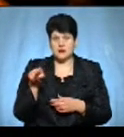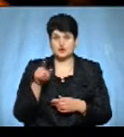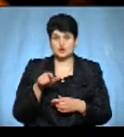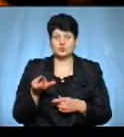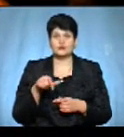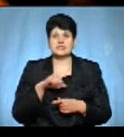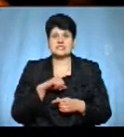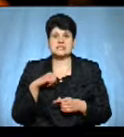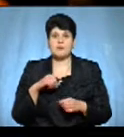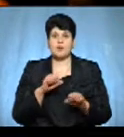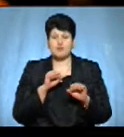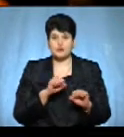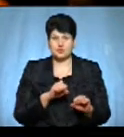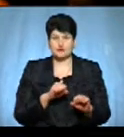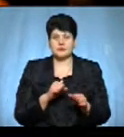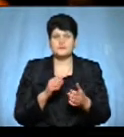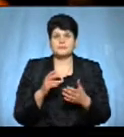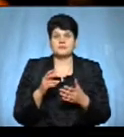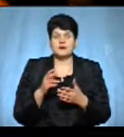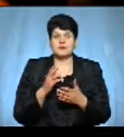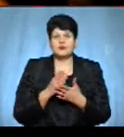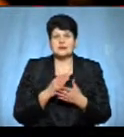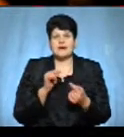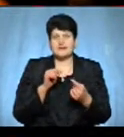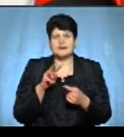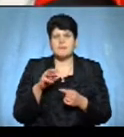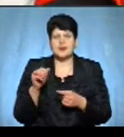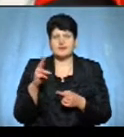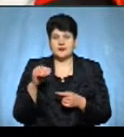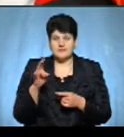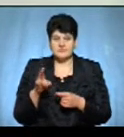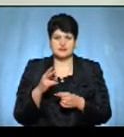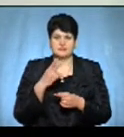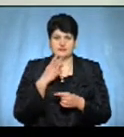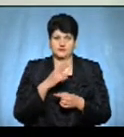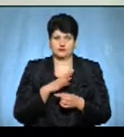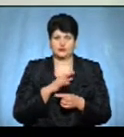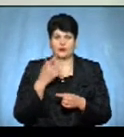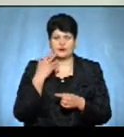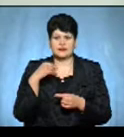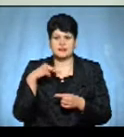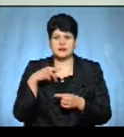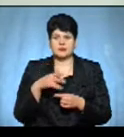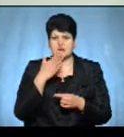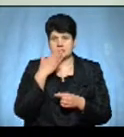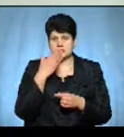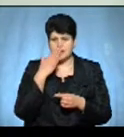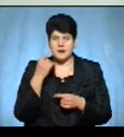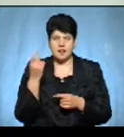що це йдуть самооборони, бо є бафи і не тхне, як з антимайданівців, коли вони заходили в метро, дуже такий насичений